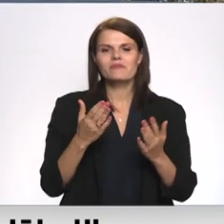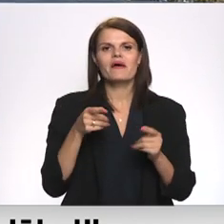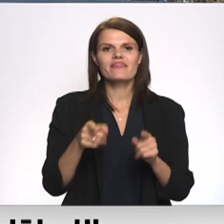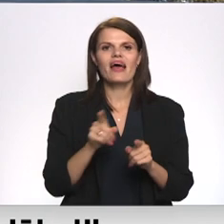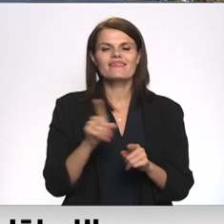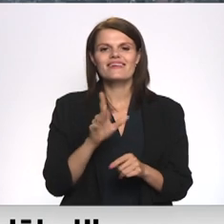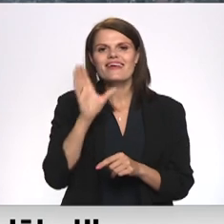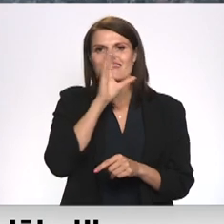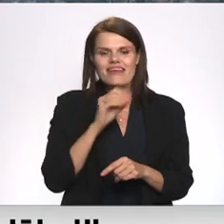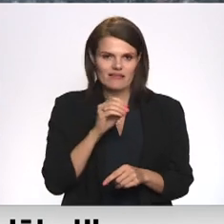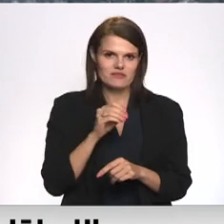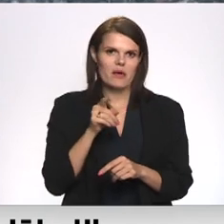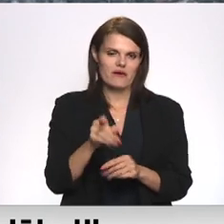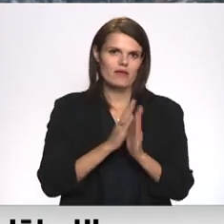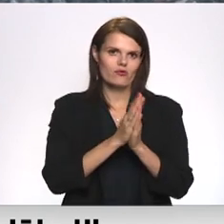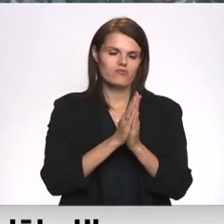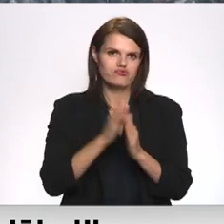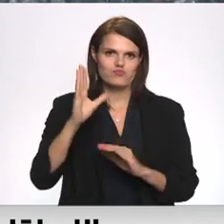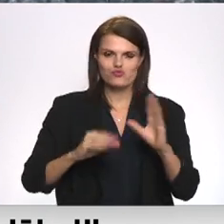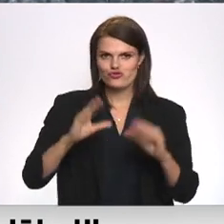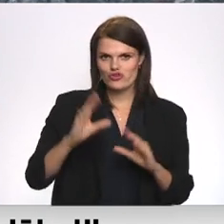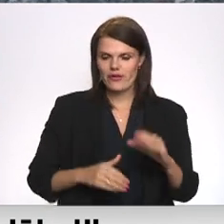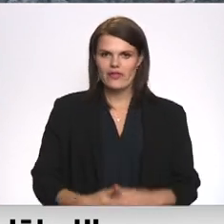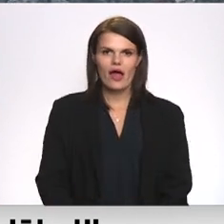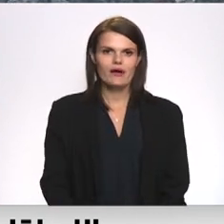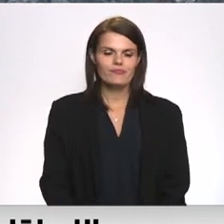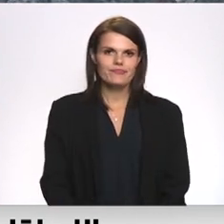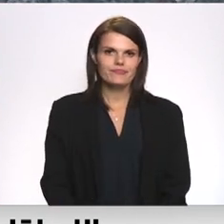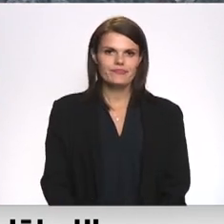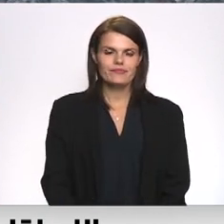tādu paredzēt budžetā. Sandra Leitāne, Andris Pāns, Vidzemes televīzija.